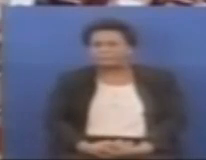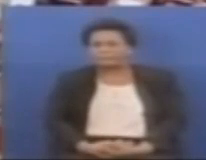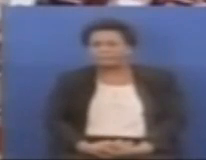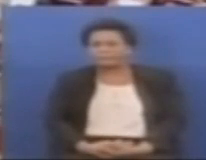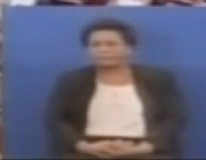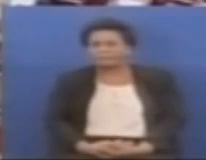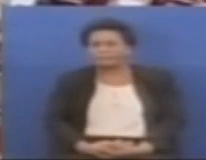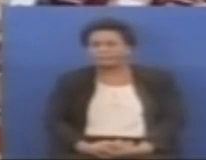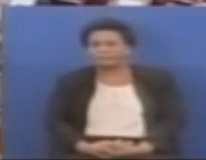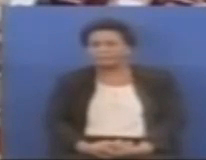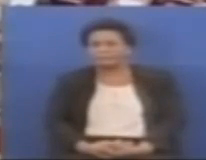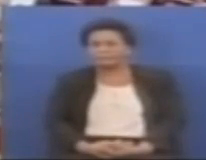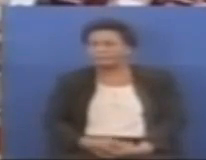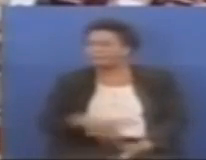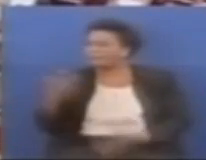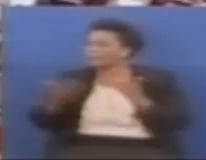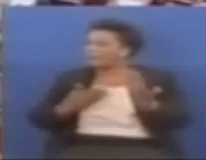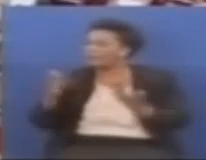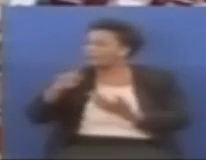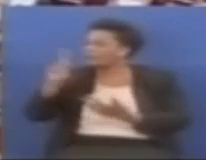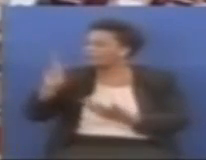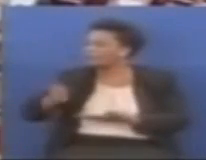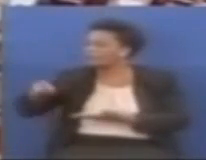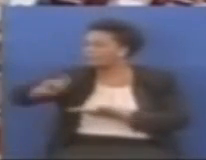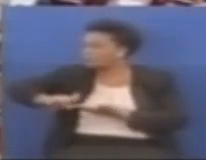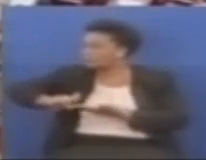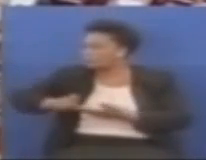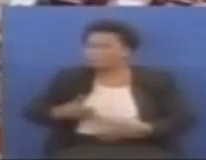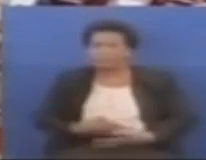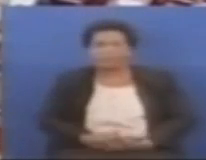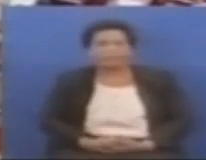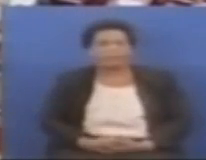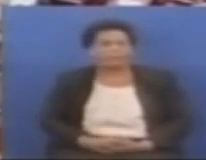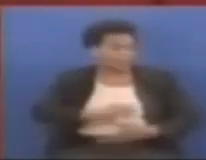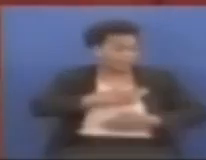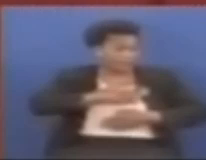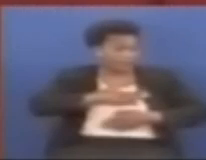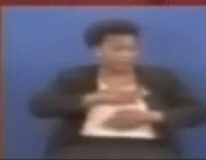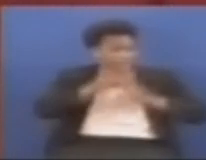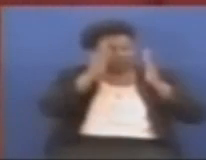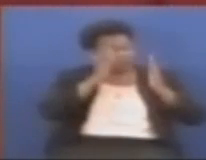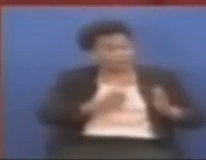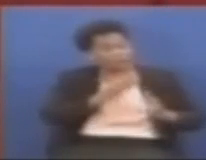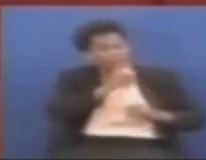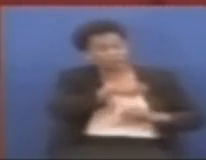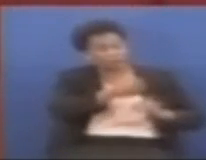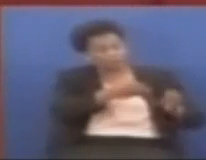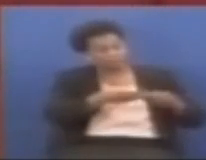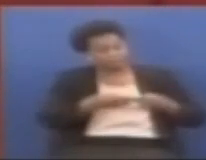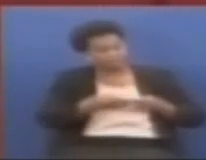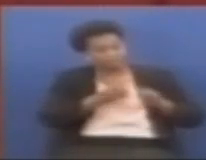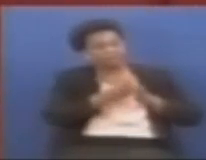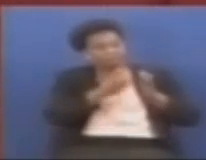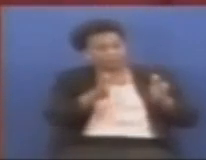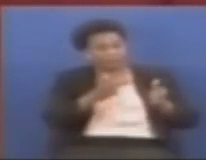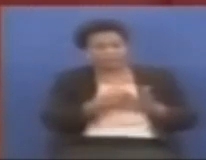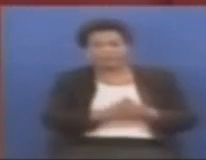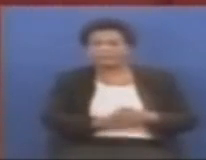Mheshimiwa Mwakasaka, swali la nyongeza tafadhali. Asante Mheshimiwa Spika kwa kunipa nafasi ya